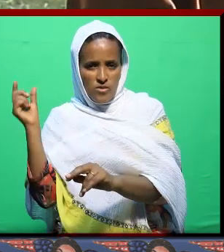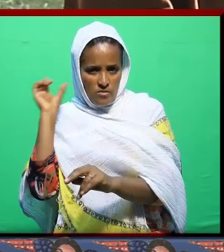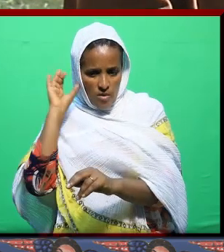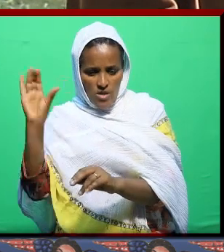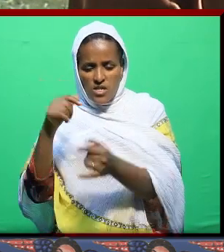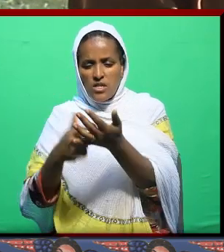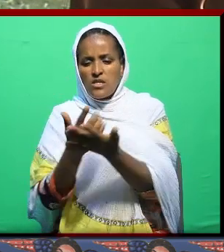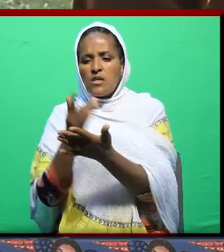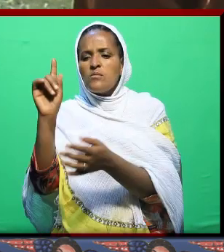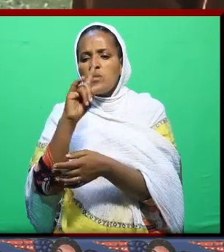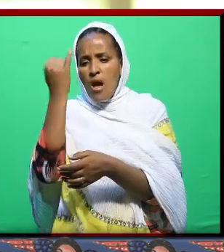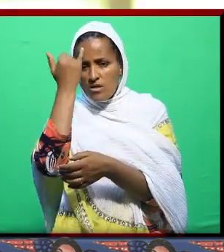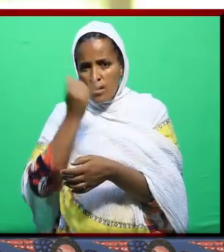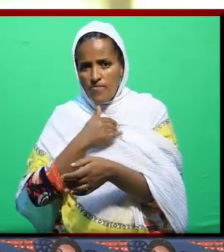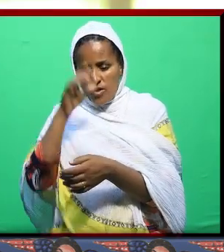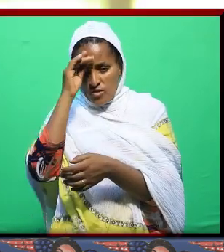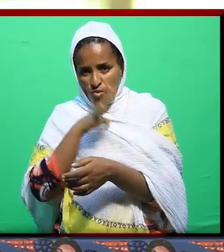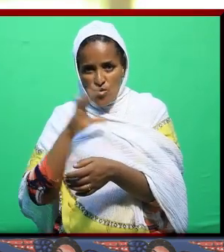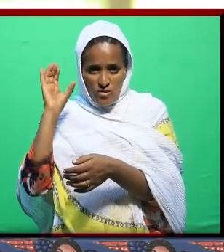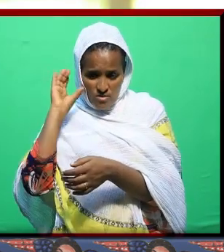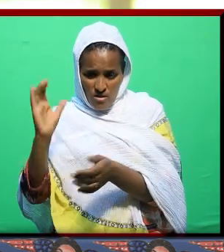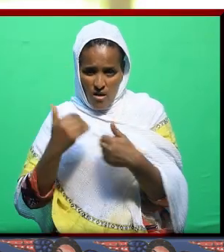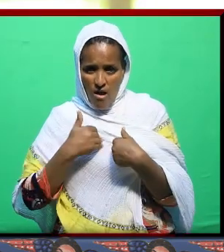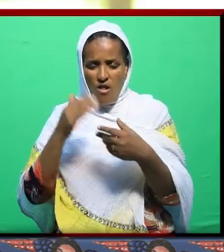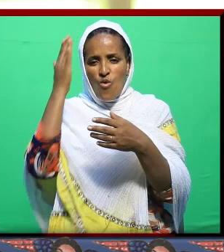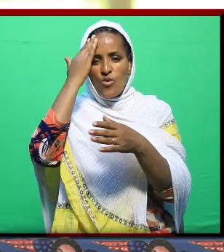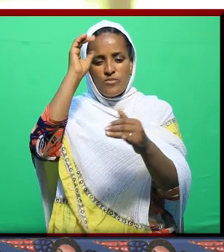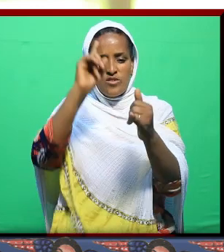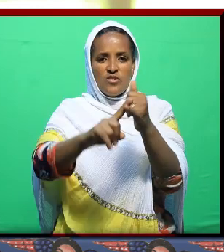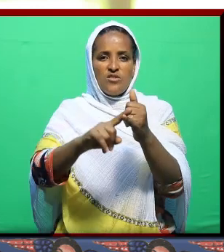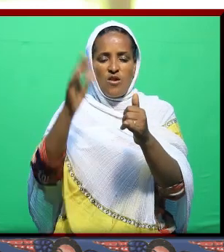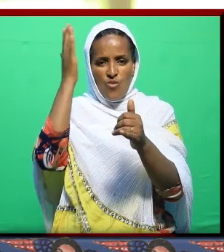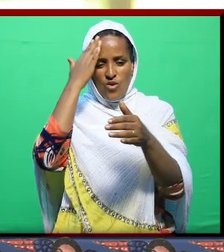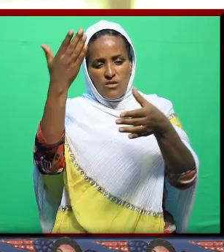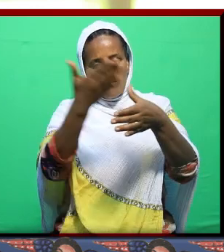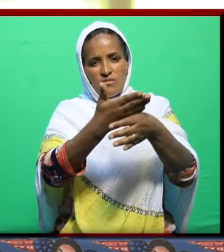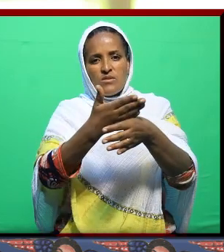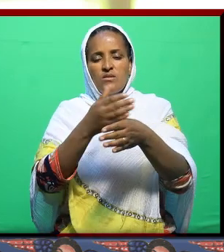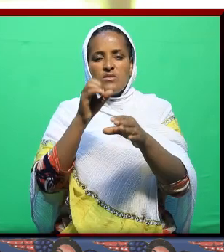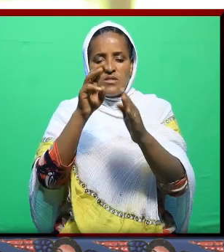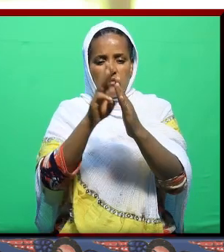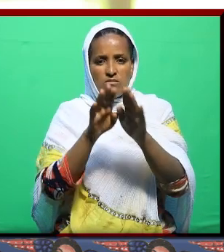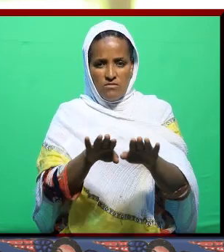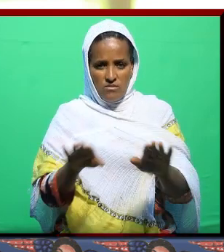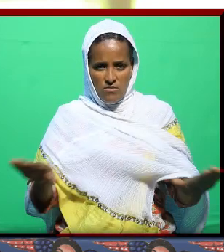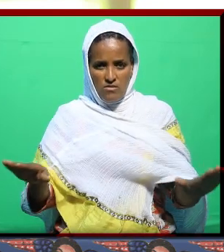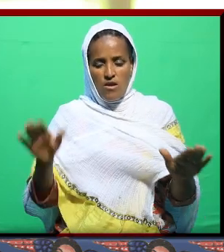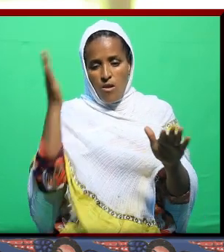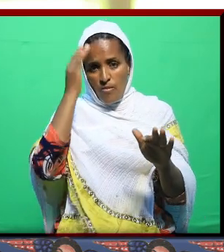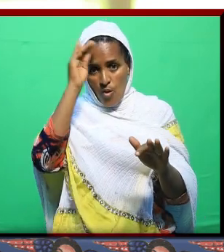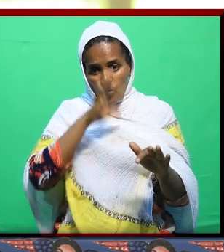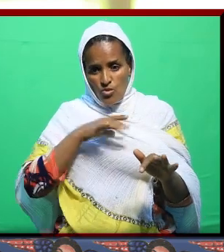መስማት አባቶች ስለዚህ ነገር ምን ይላሉ ይላሉ ሰዎች ካደመጡ የዕውቀት መጨረሻው የዕውቀት ገደቡ እንደውም ጽማዊ ነው። የሚያውቁ